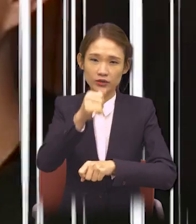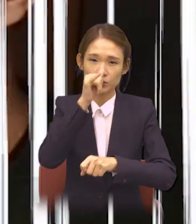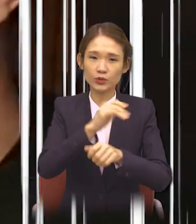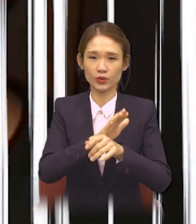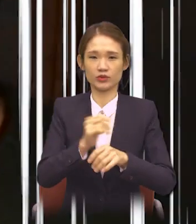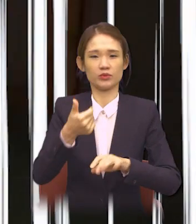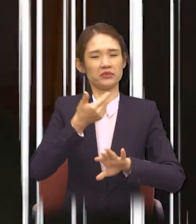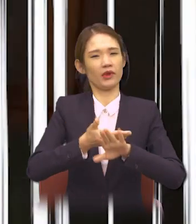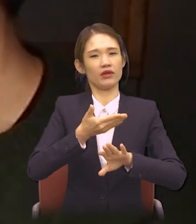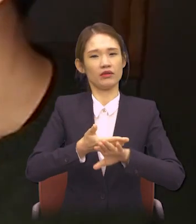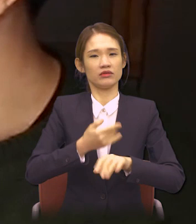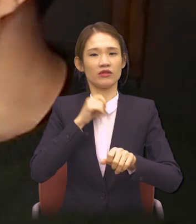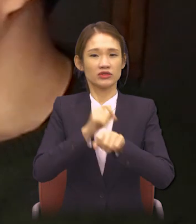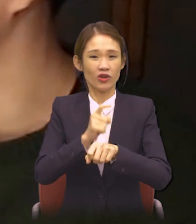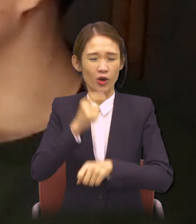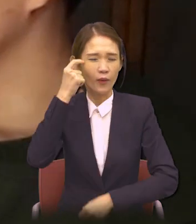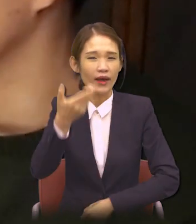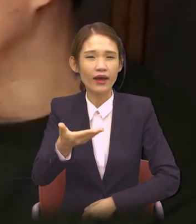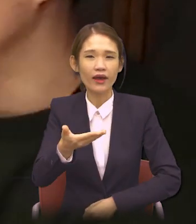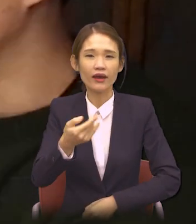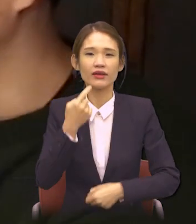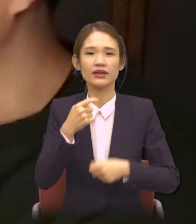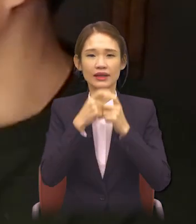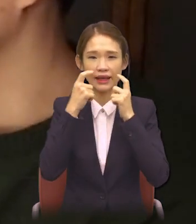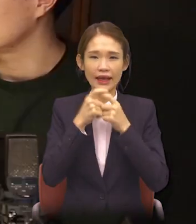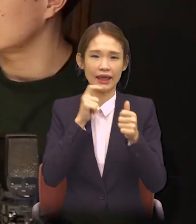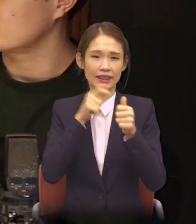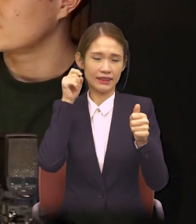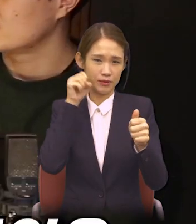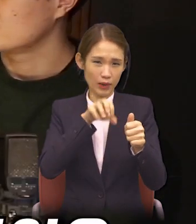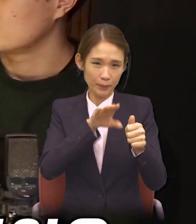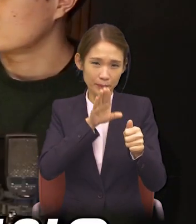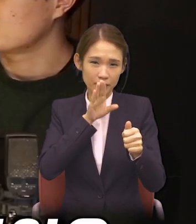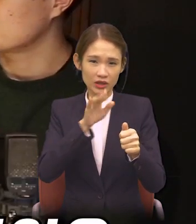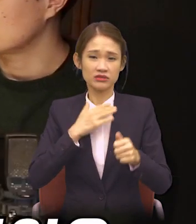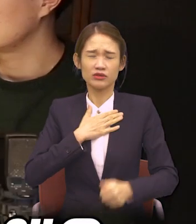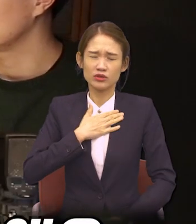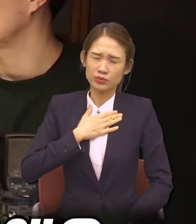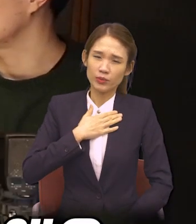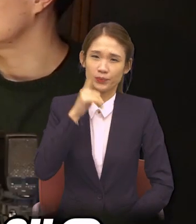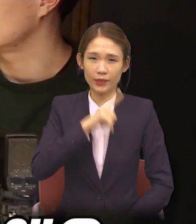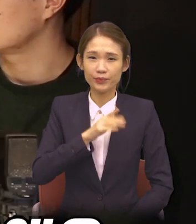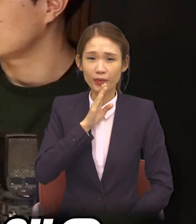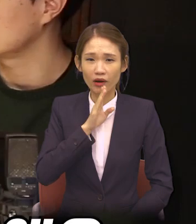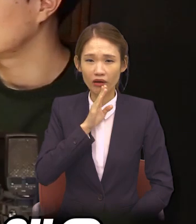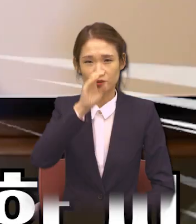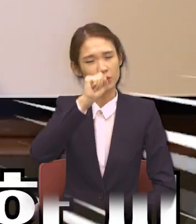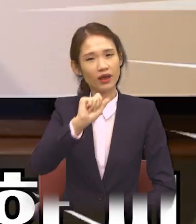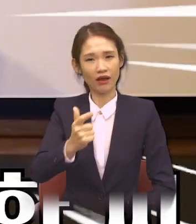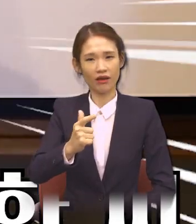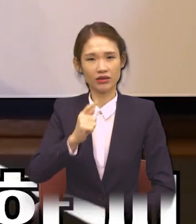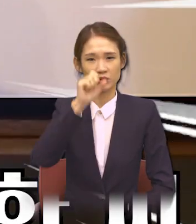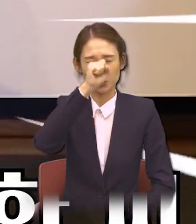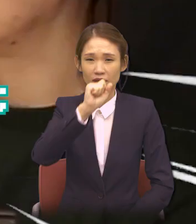문제거든요. 이놈의 성격이 왜 그러냐 이런 거는 그렇죠. 또 제 개인에게 온 거고 그것도 기분이 나쁠 수 있어요. 그게 좋다는 얘기는 아니에요.